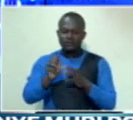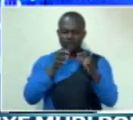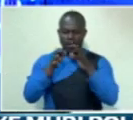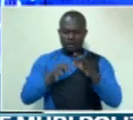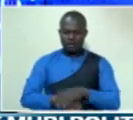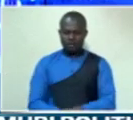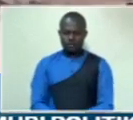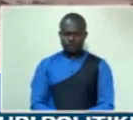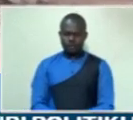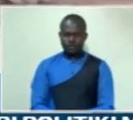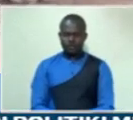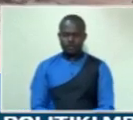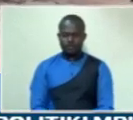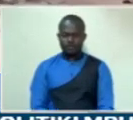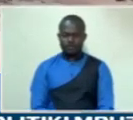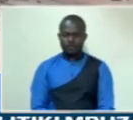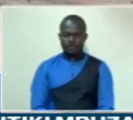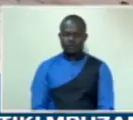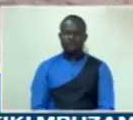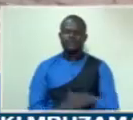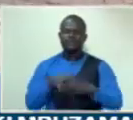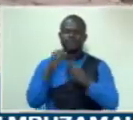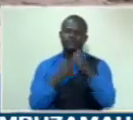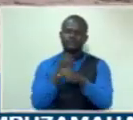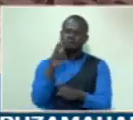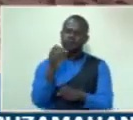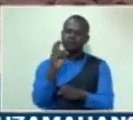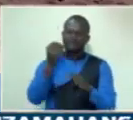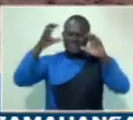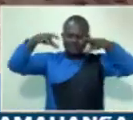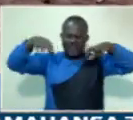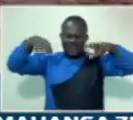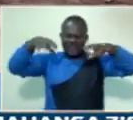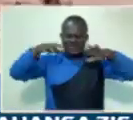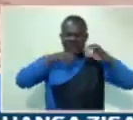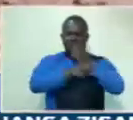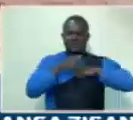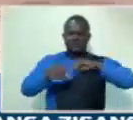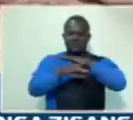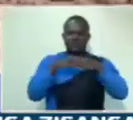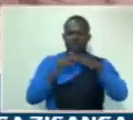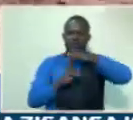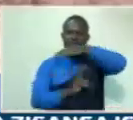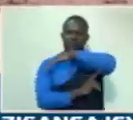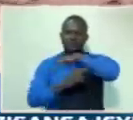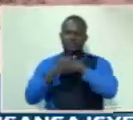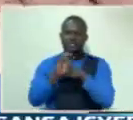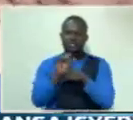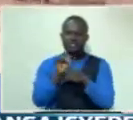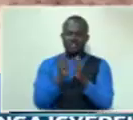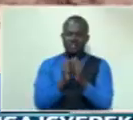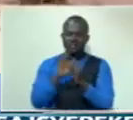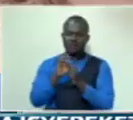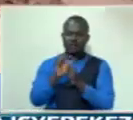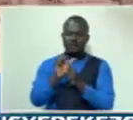irambuye. Imvura y'itumba yo muri 2022 yangije bikomeye ibikorwa remezo birimo ibiraro bya giciye Rubagabaga